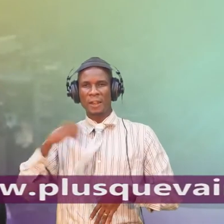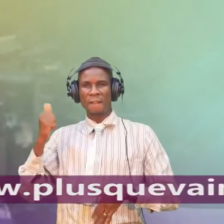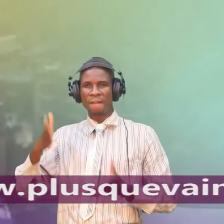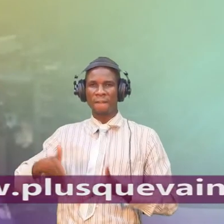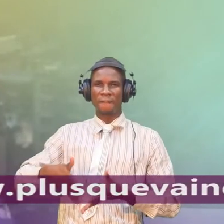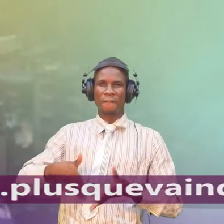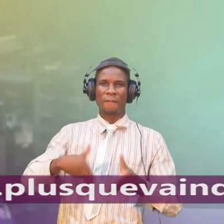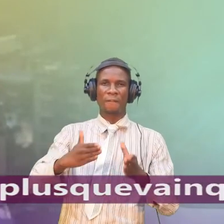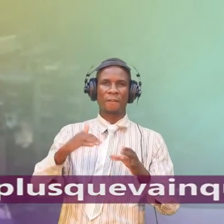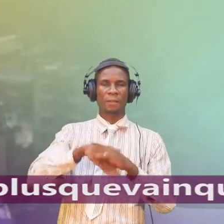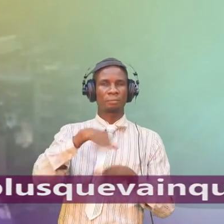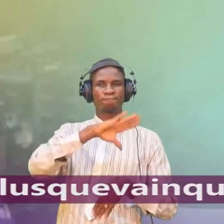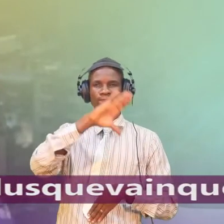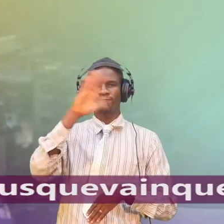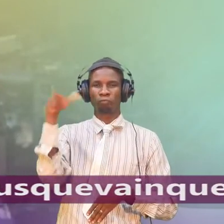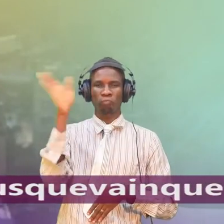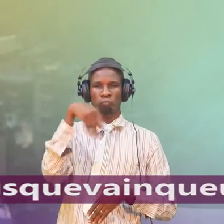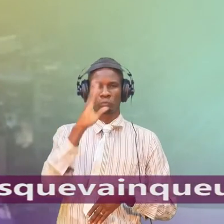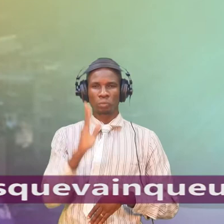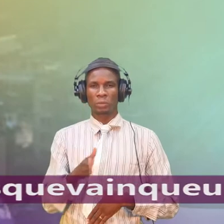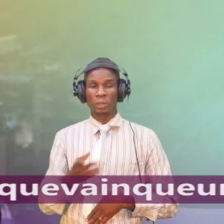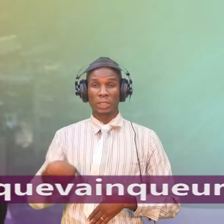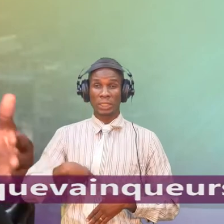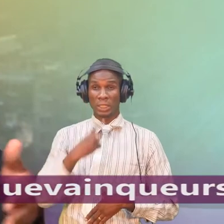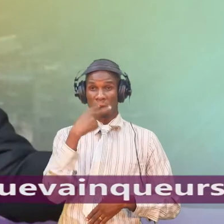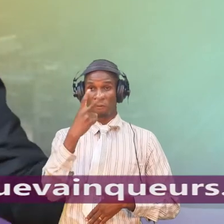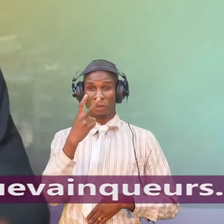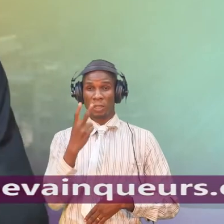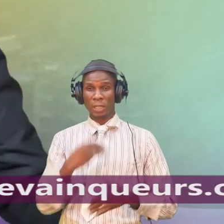wanasema kwamba mtu akitenda mema tu